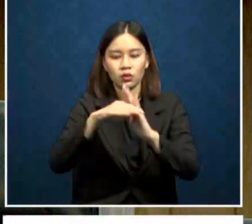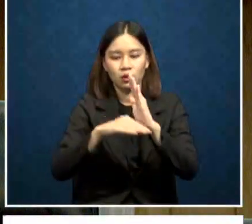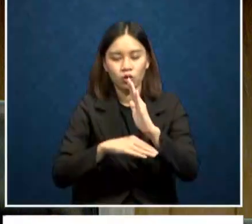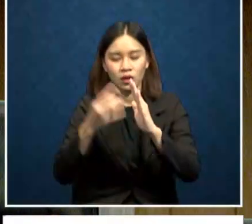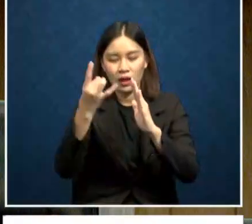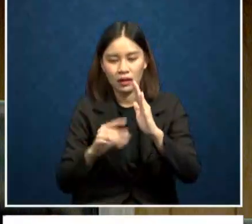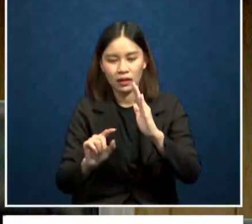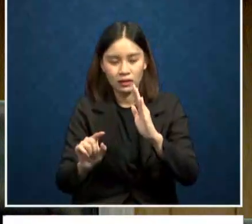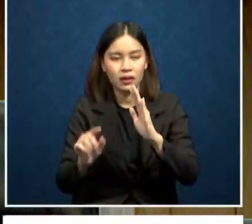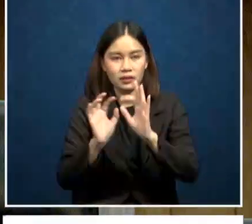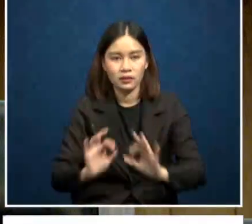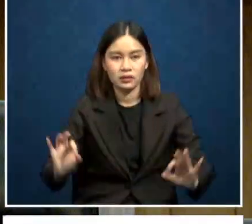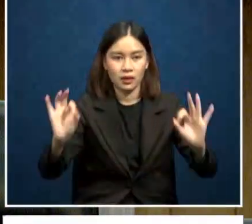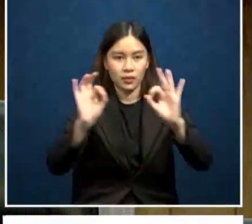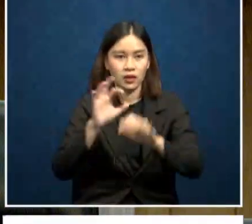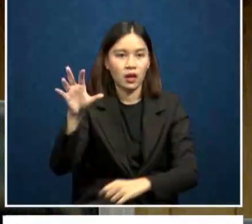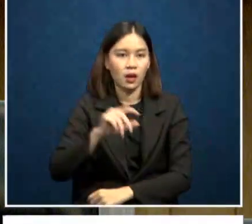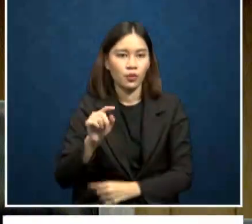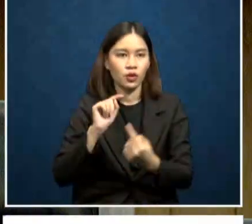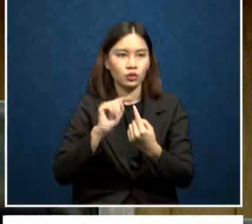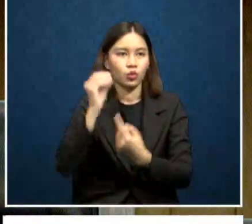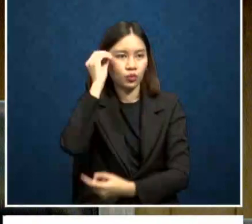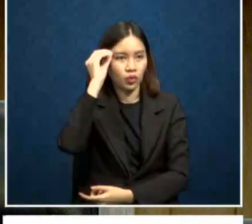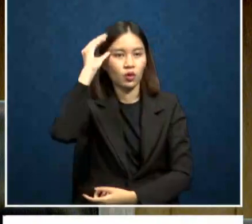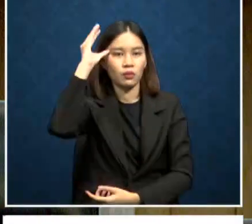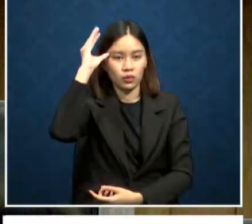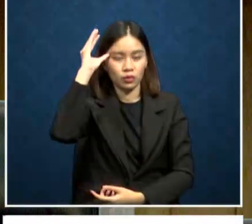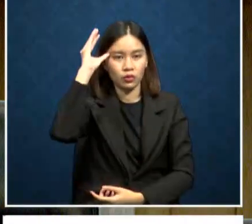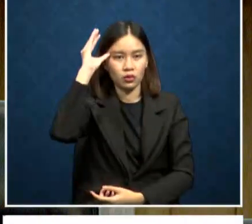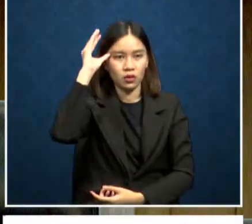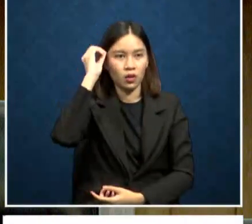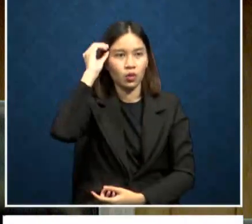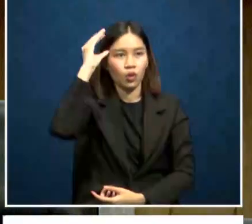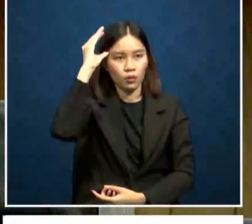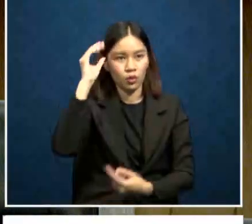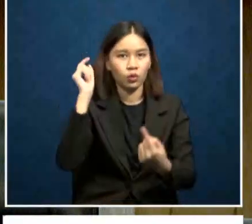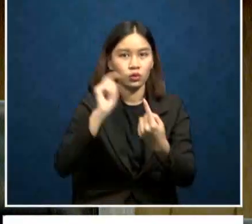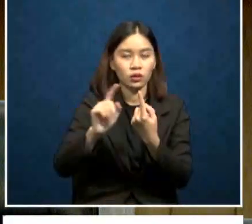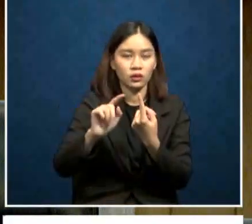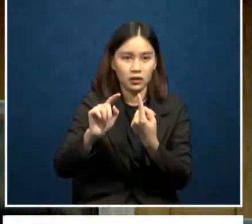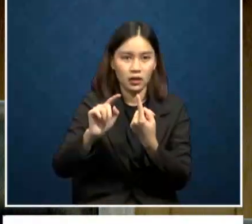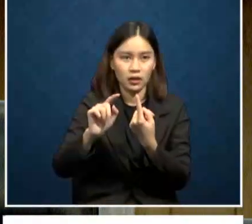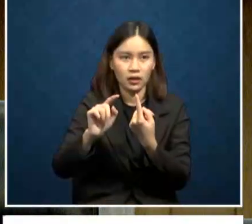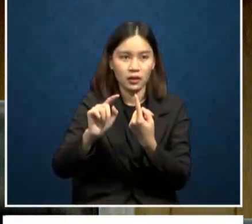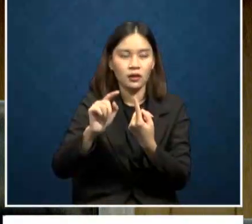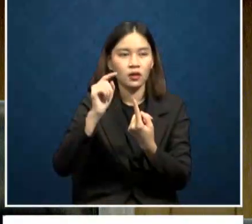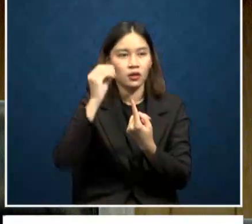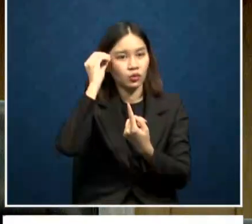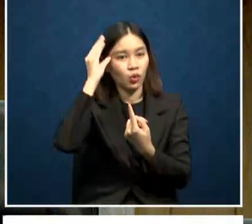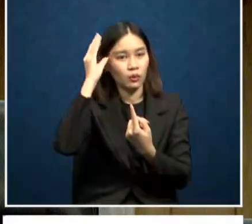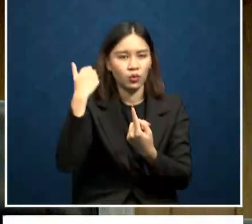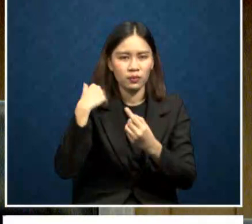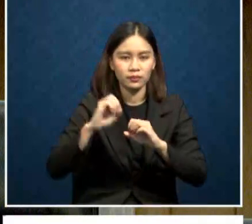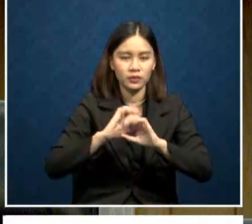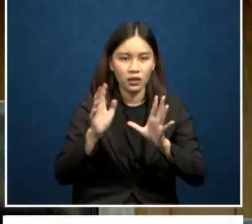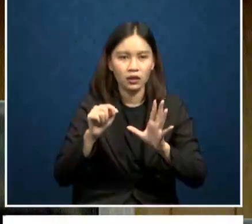ไหนและที่สำคัญก็คือนำไปสู่การสร้างองค์ความรู้องค์ความรู้ก็เป็นไปในเชิงทั้งนามธรรมนิดหน่อยแต่ว่า